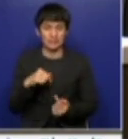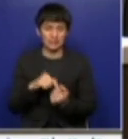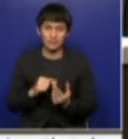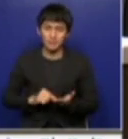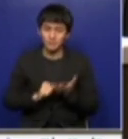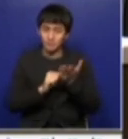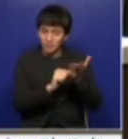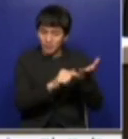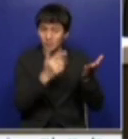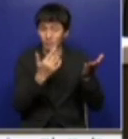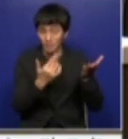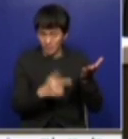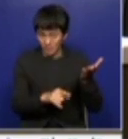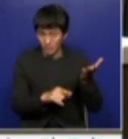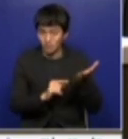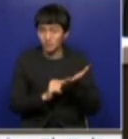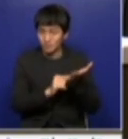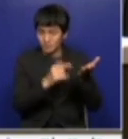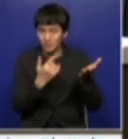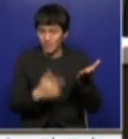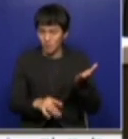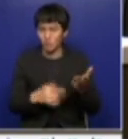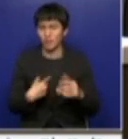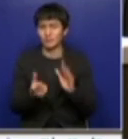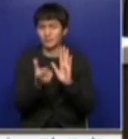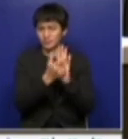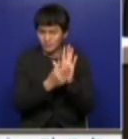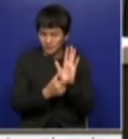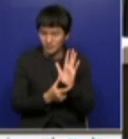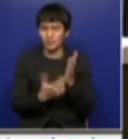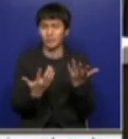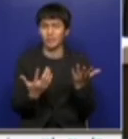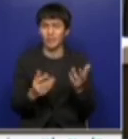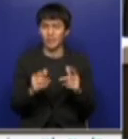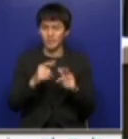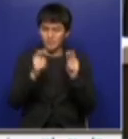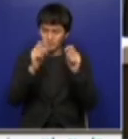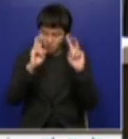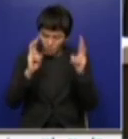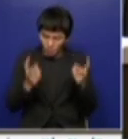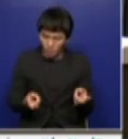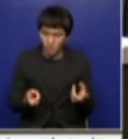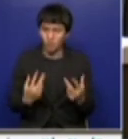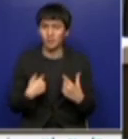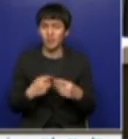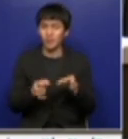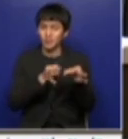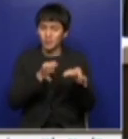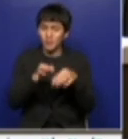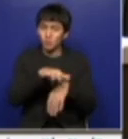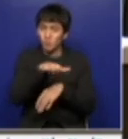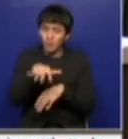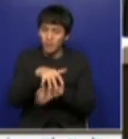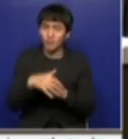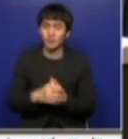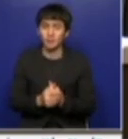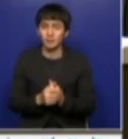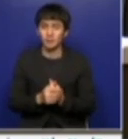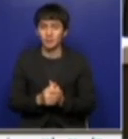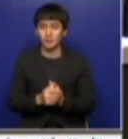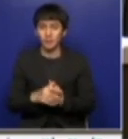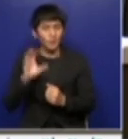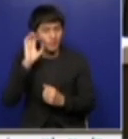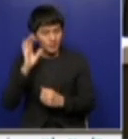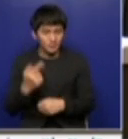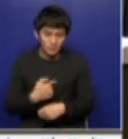มากมายไม่ว่าจะเป็นญัตติไม่ว่าจะเป็นกระทู้อภิปรายทั่วไปแบบไม่ไว้วางใจอธิบาย